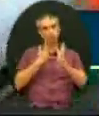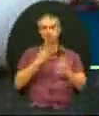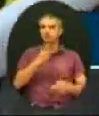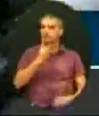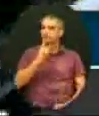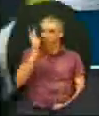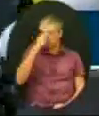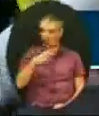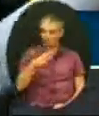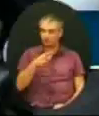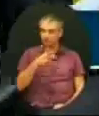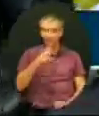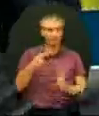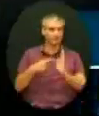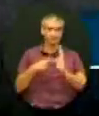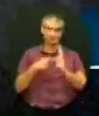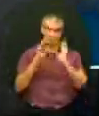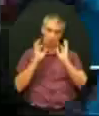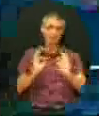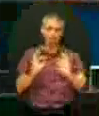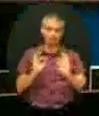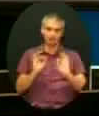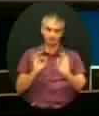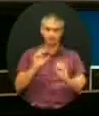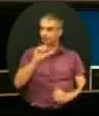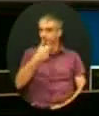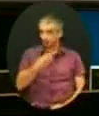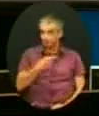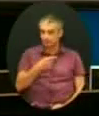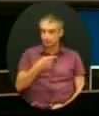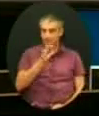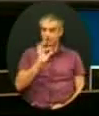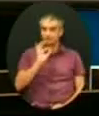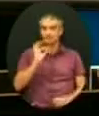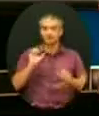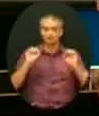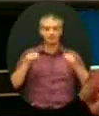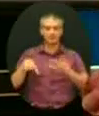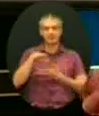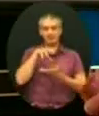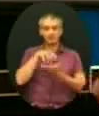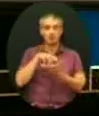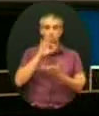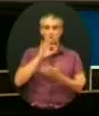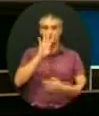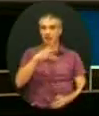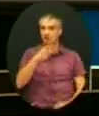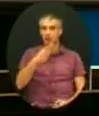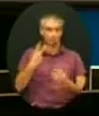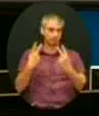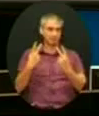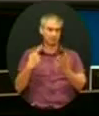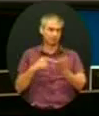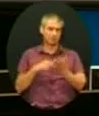צריך להבין מהם המניעים האמיתיים של, קודם כל, של נשיא המחוז של קטלוניה. זה בעיקר